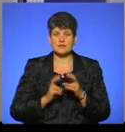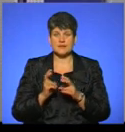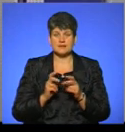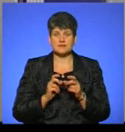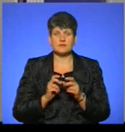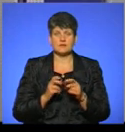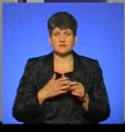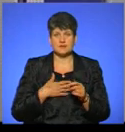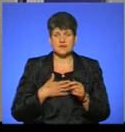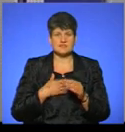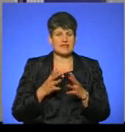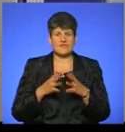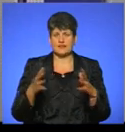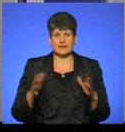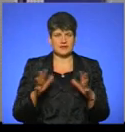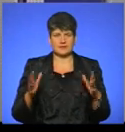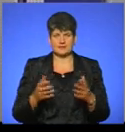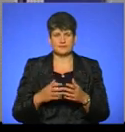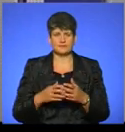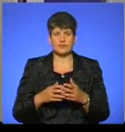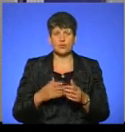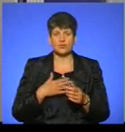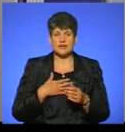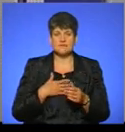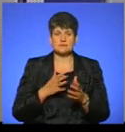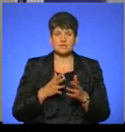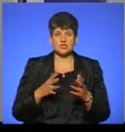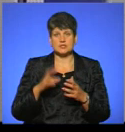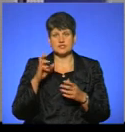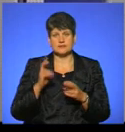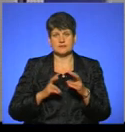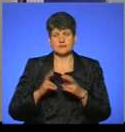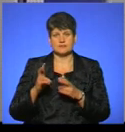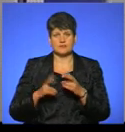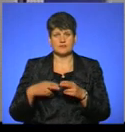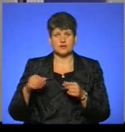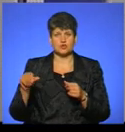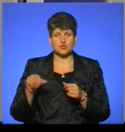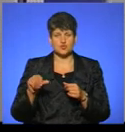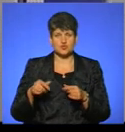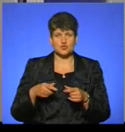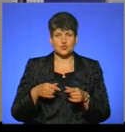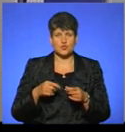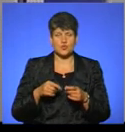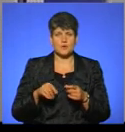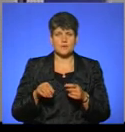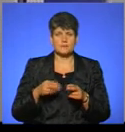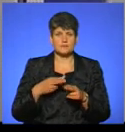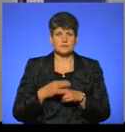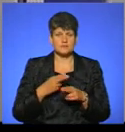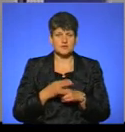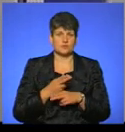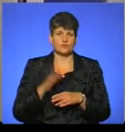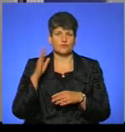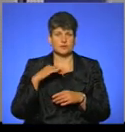масштаби їх не надто великі. У нас більше комунальні підприємства шкодять водним ресурсам, скиди